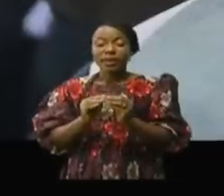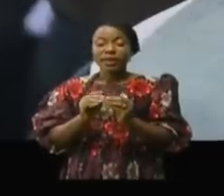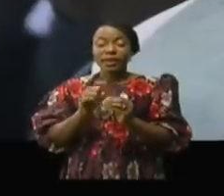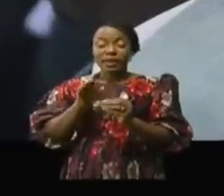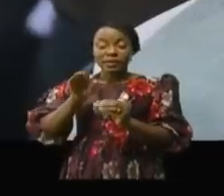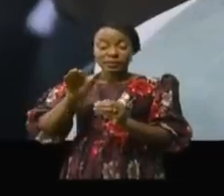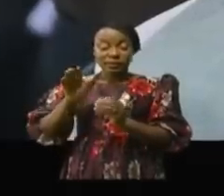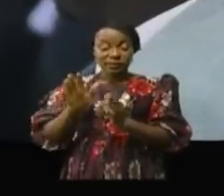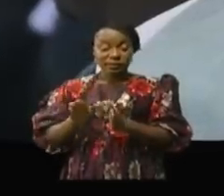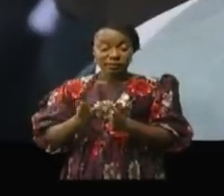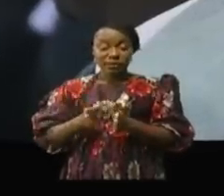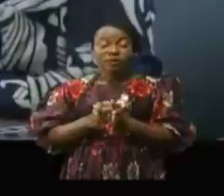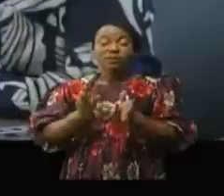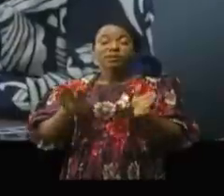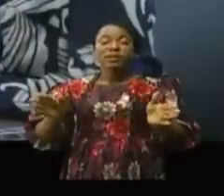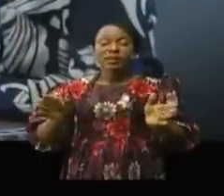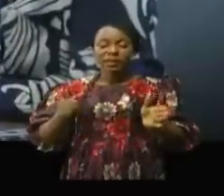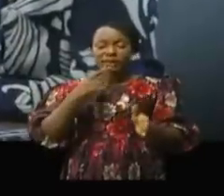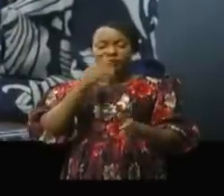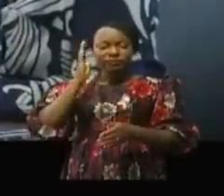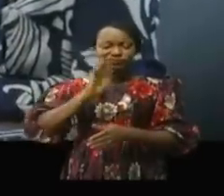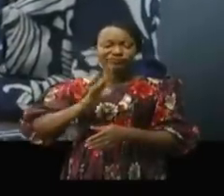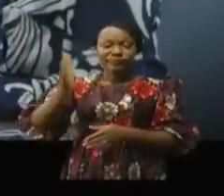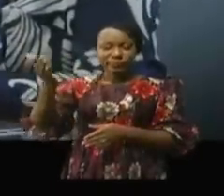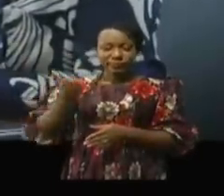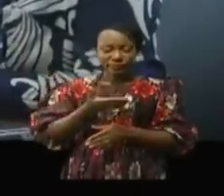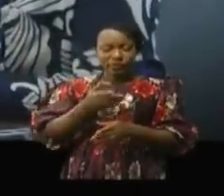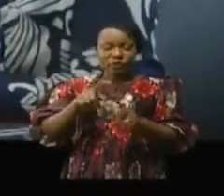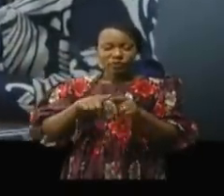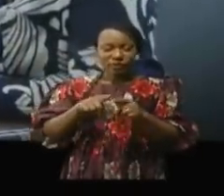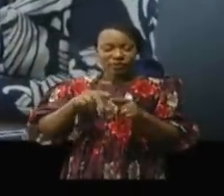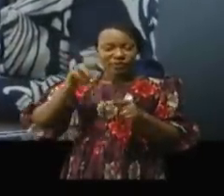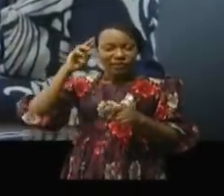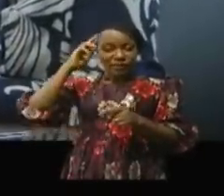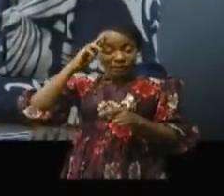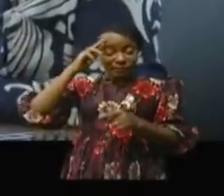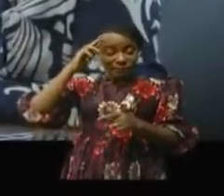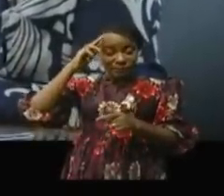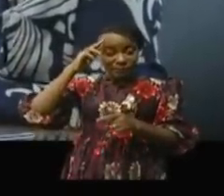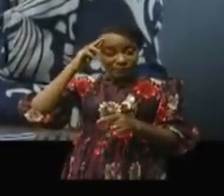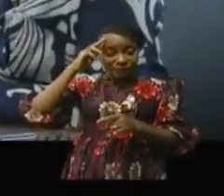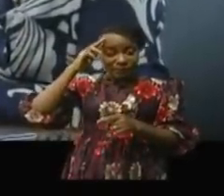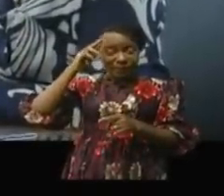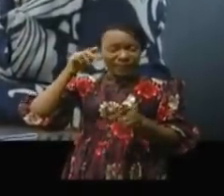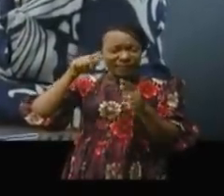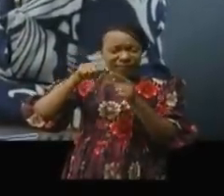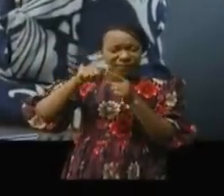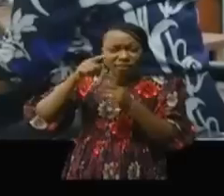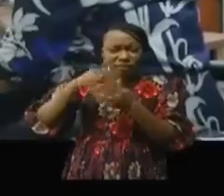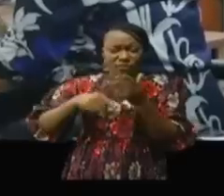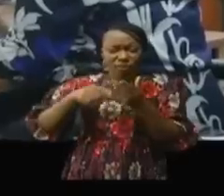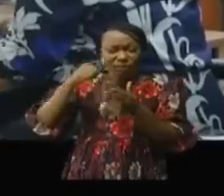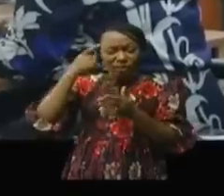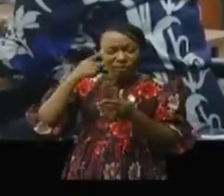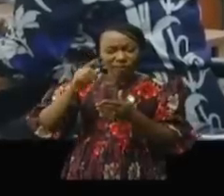de l'ARCA, tout en souhaitant la bienvenue à ses hôtes, a rappelé les missions et les réalisations de son institution, dont la dernière en date relative